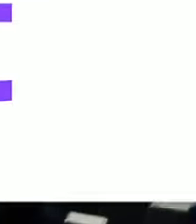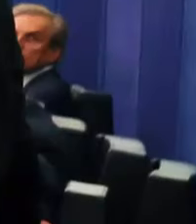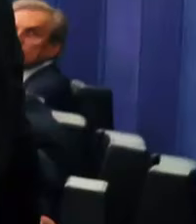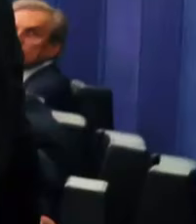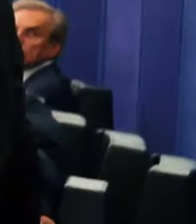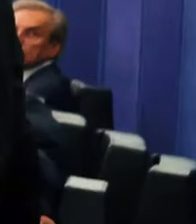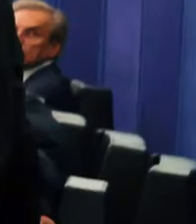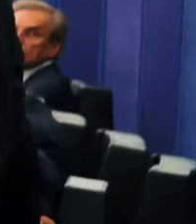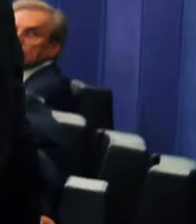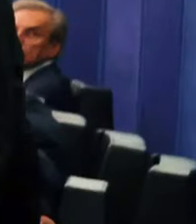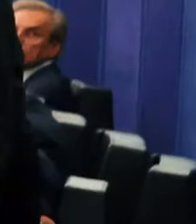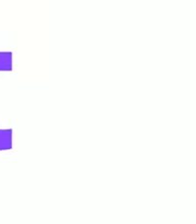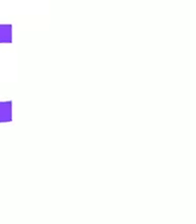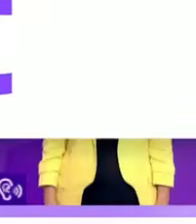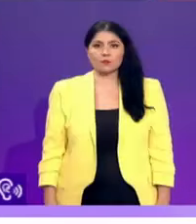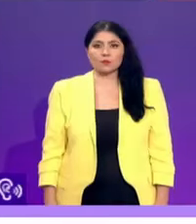alegerile.